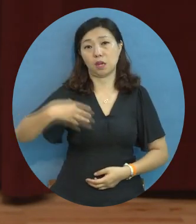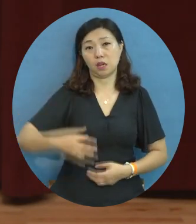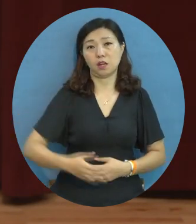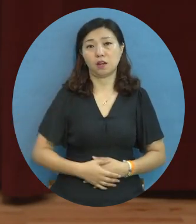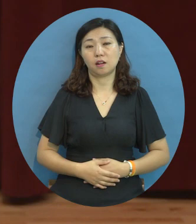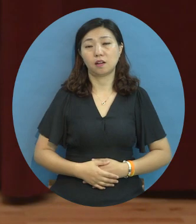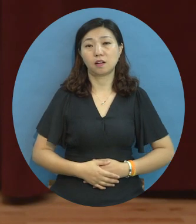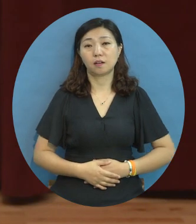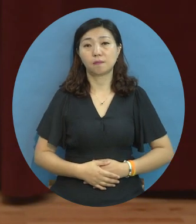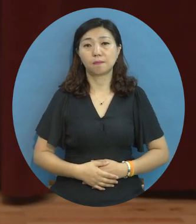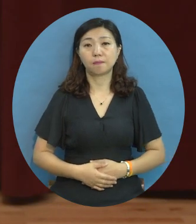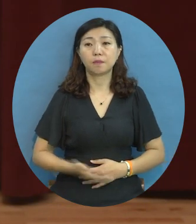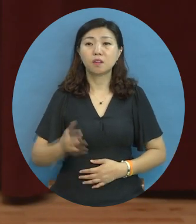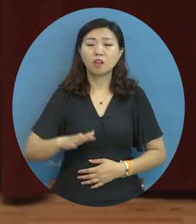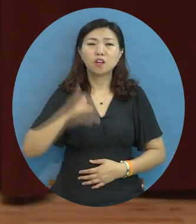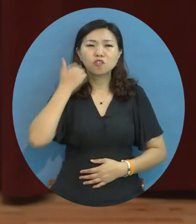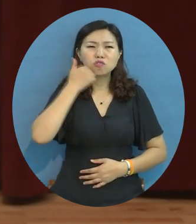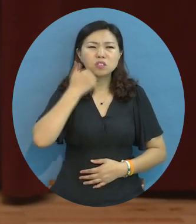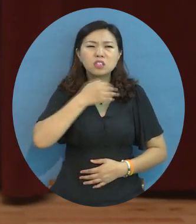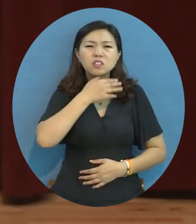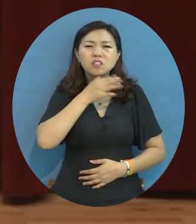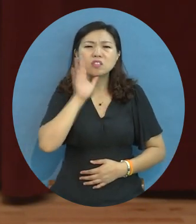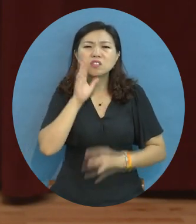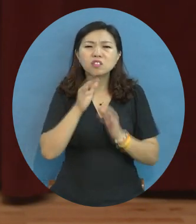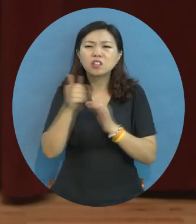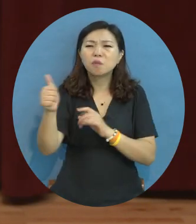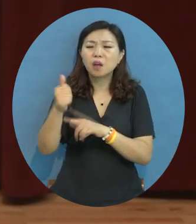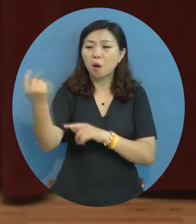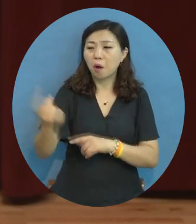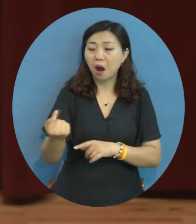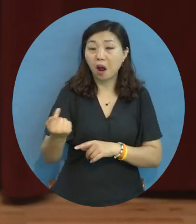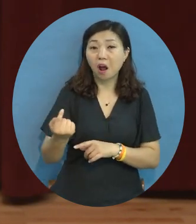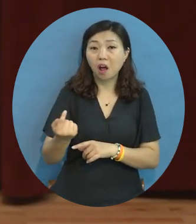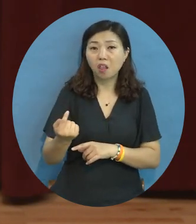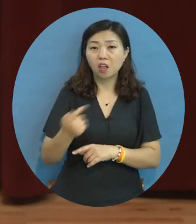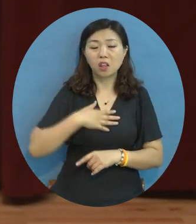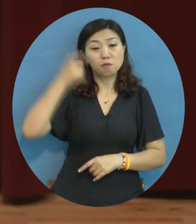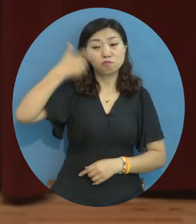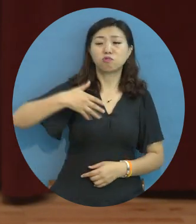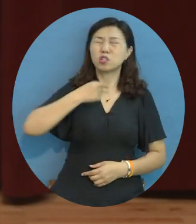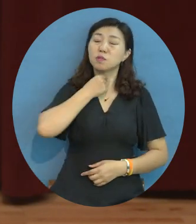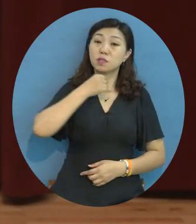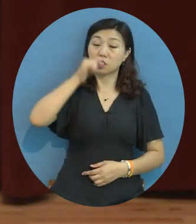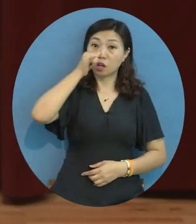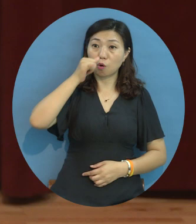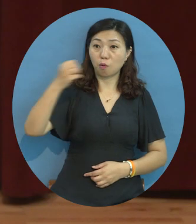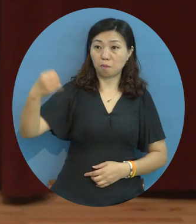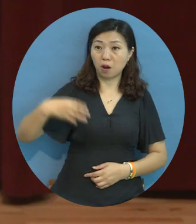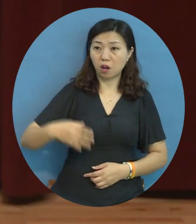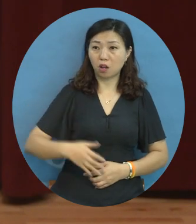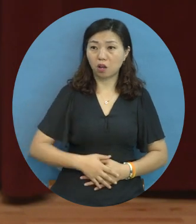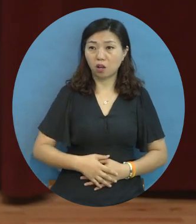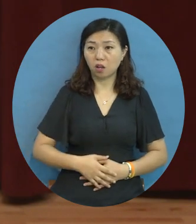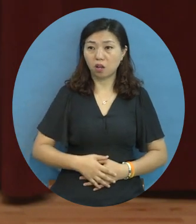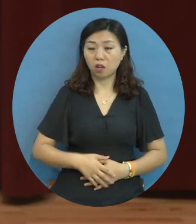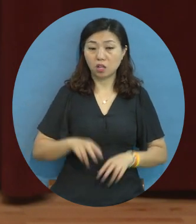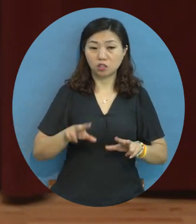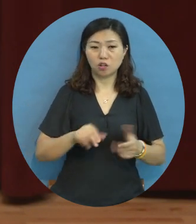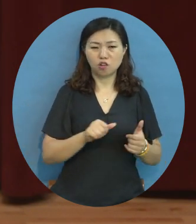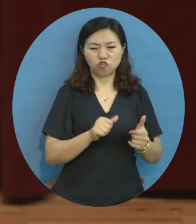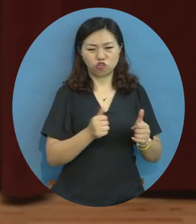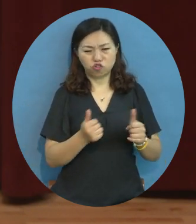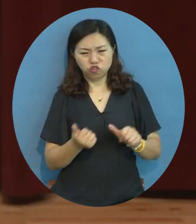그러는데 또 어떤 영감이 하나 와가지고. 아, 내 물어볼 거 있다. 그래. 그러니까 제자들이 막 이제 돌아가실 때 다 숨 넘어가는 순간이라고